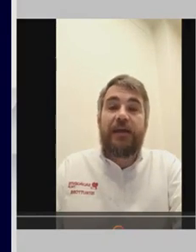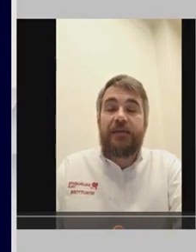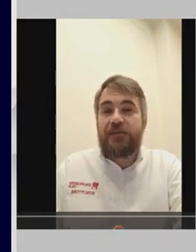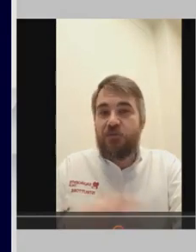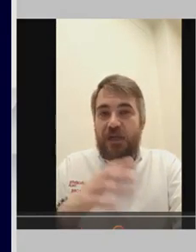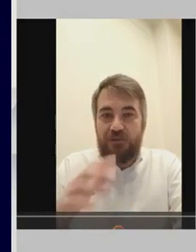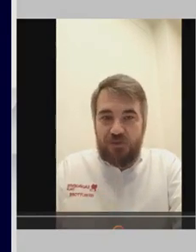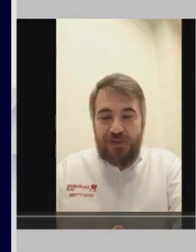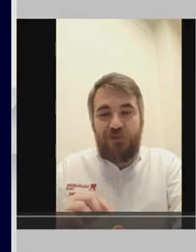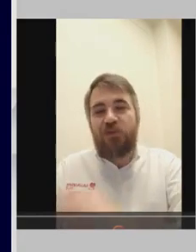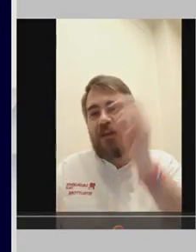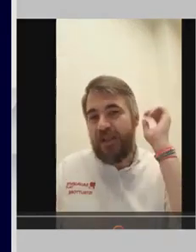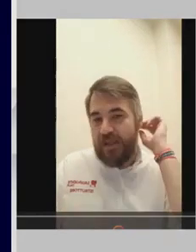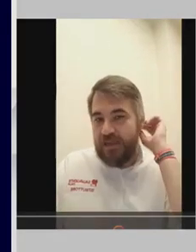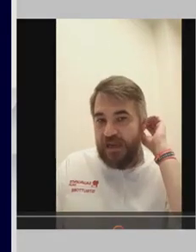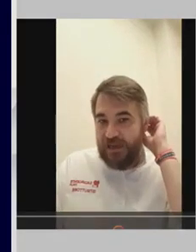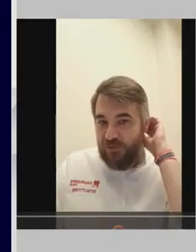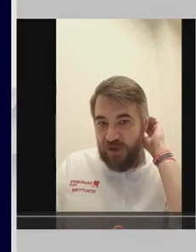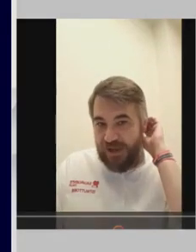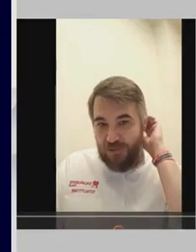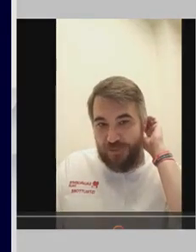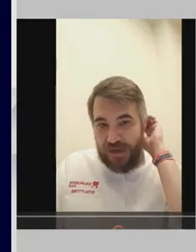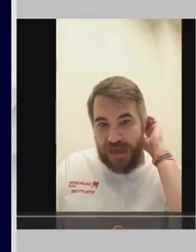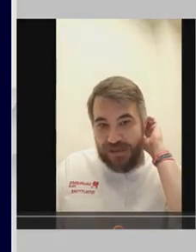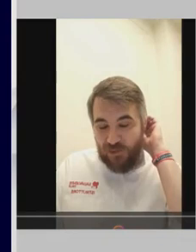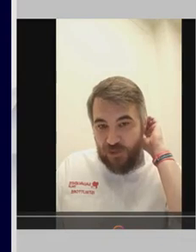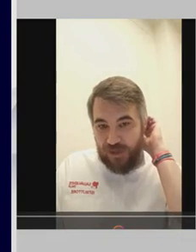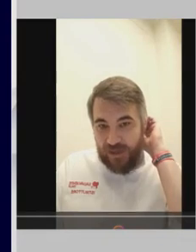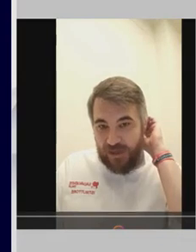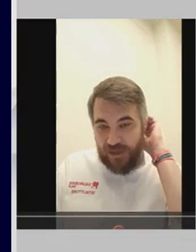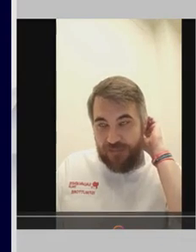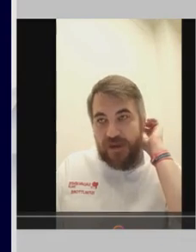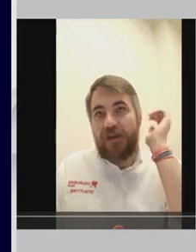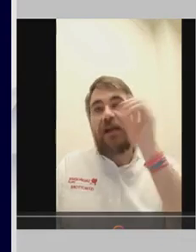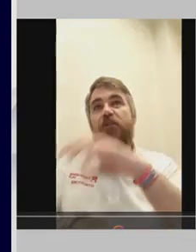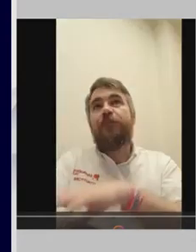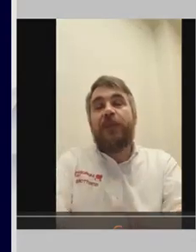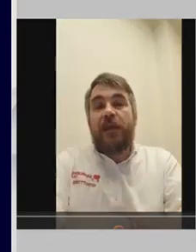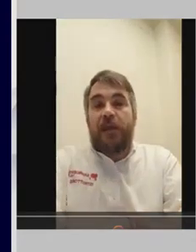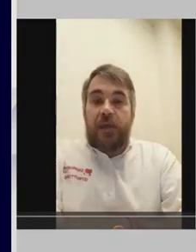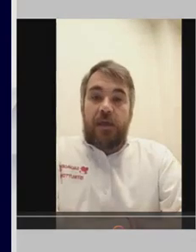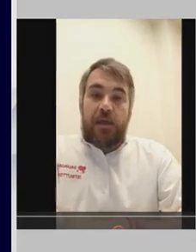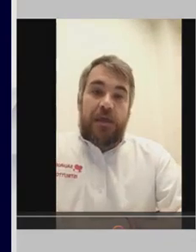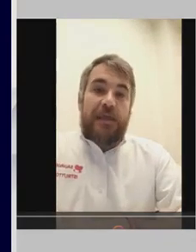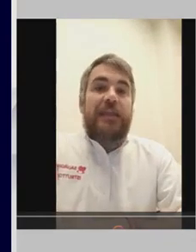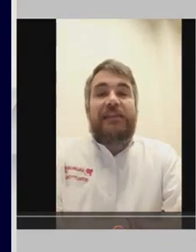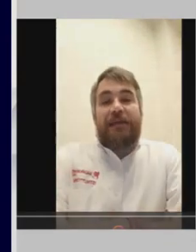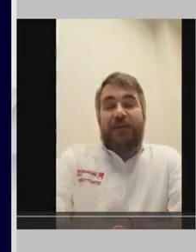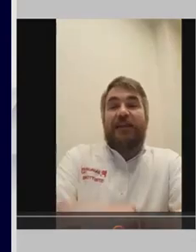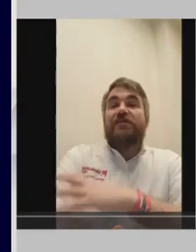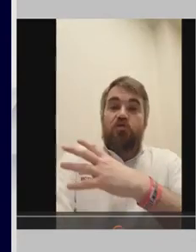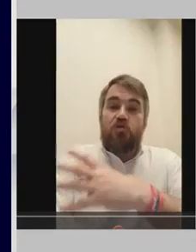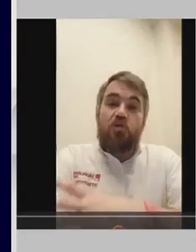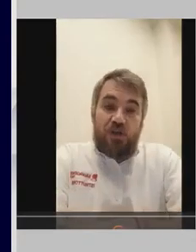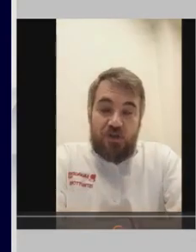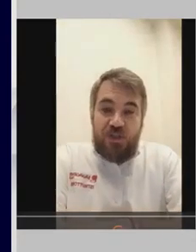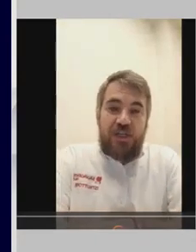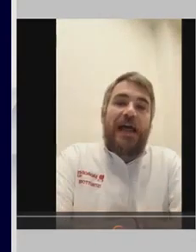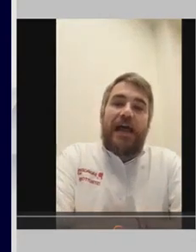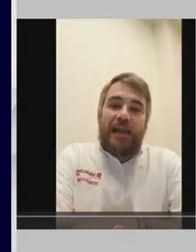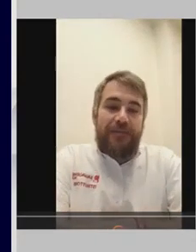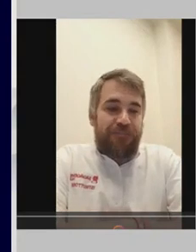l'iniziativa e salutando insomma tutti i relatori che hanno parlato e che parleranno. Il tema del